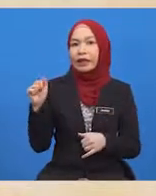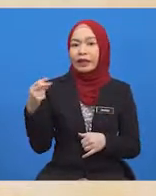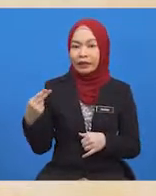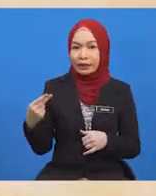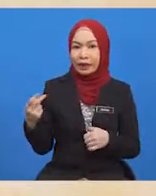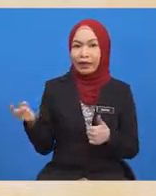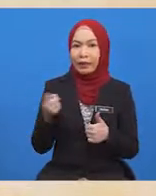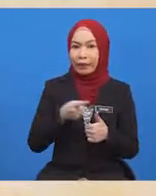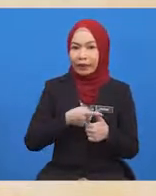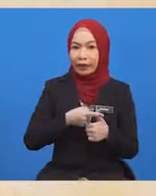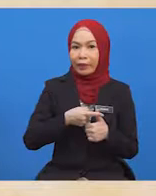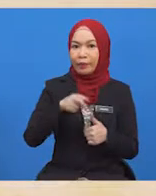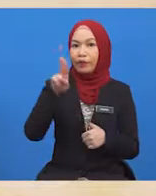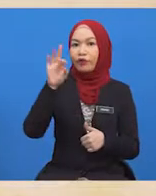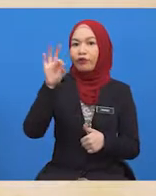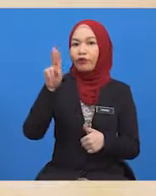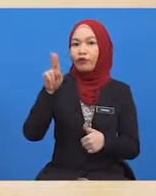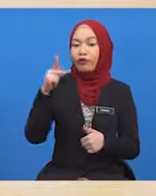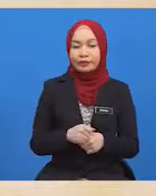satah mengufuk.